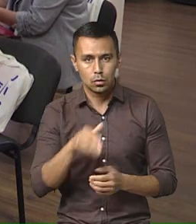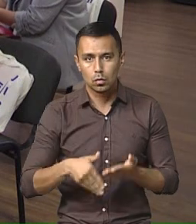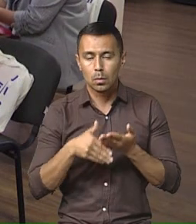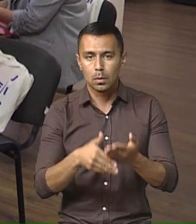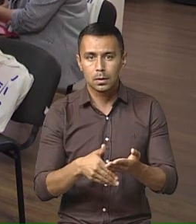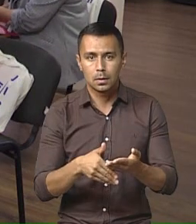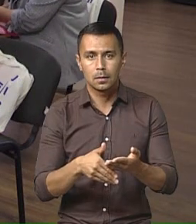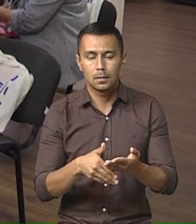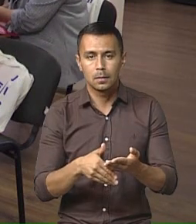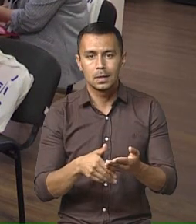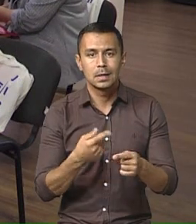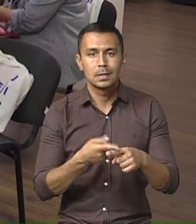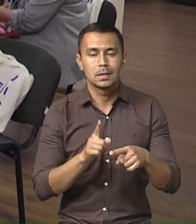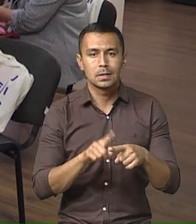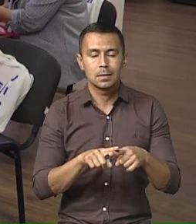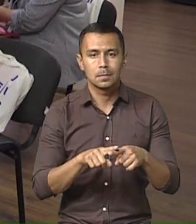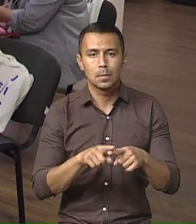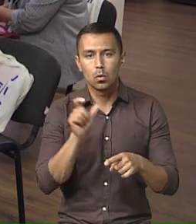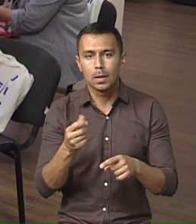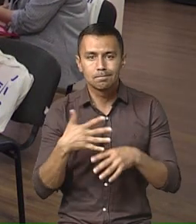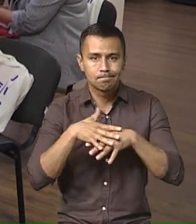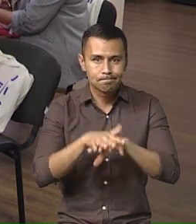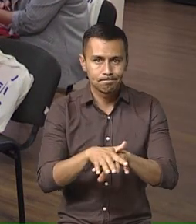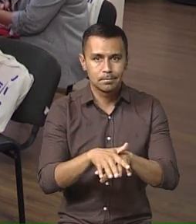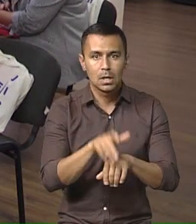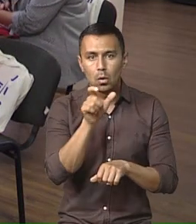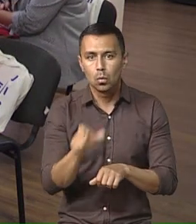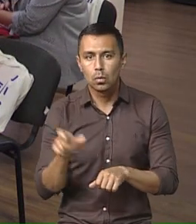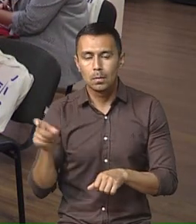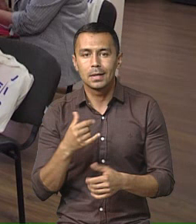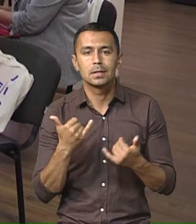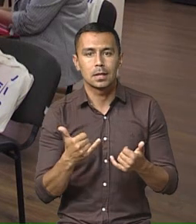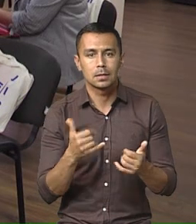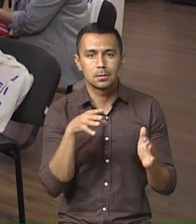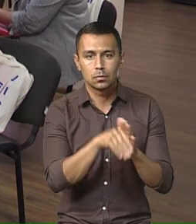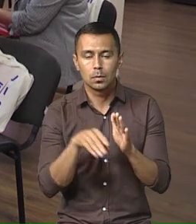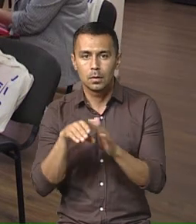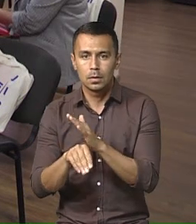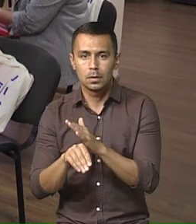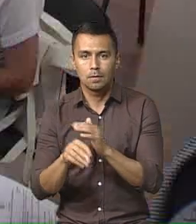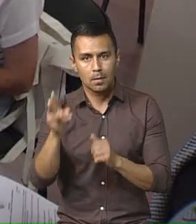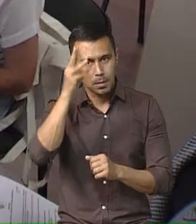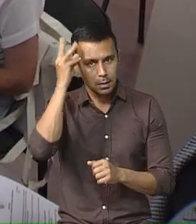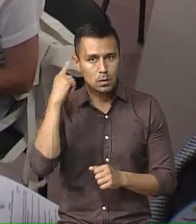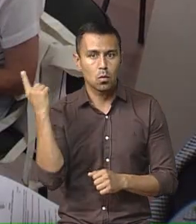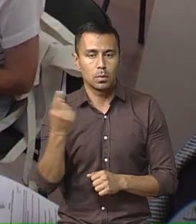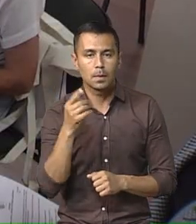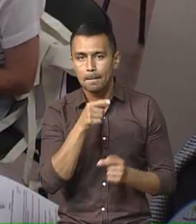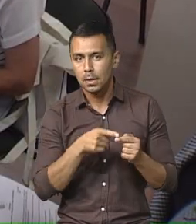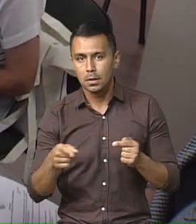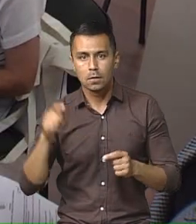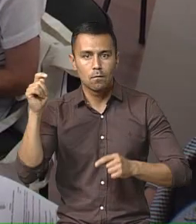як цим реінтегрувати переселенців, які зараз розміщуються, зокрема, в Хмельницькій області. Під час